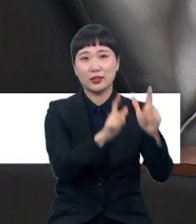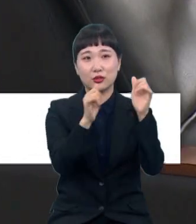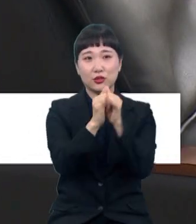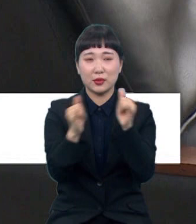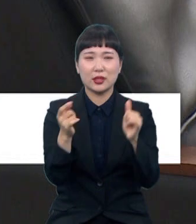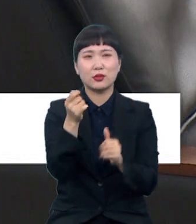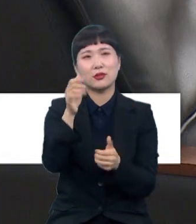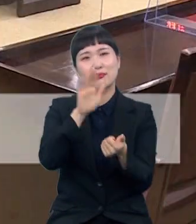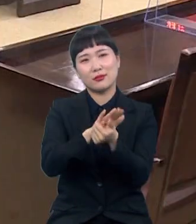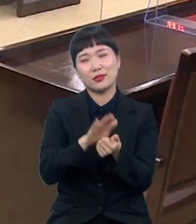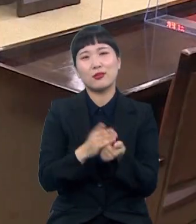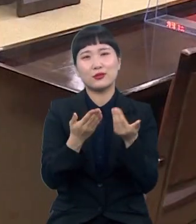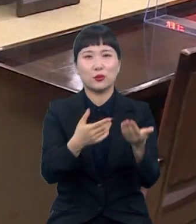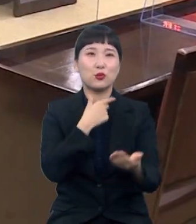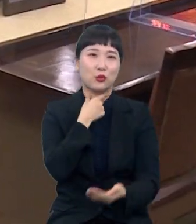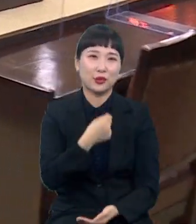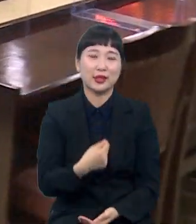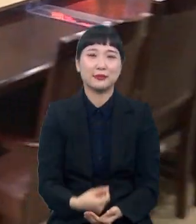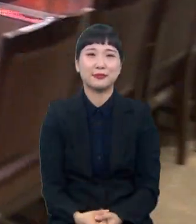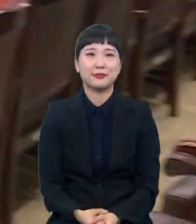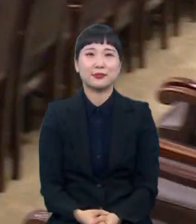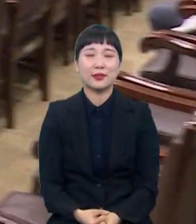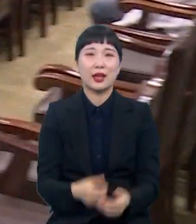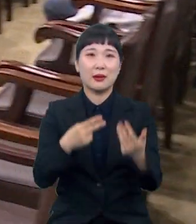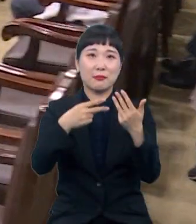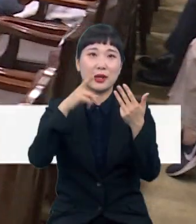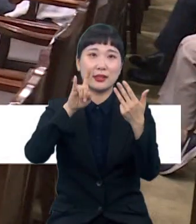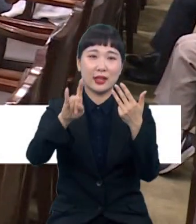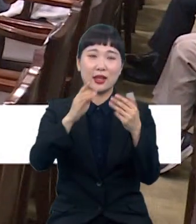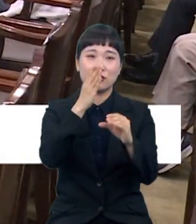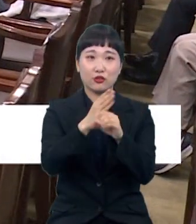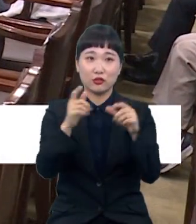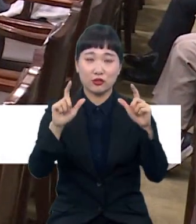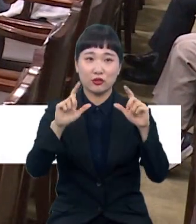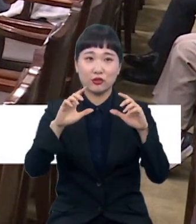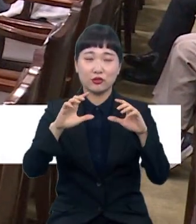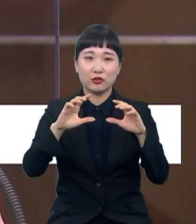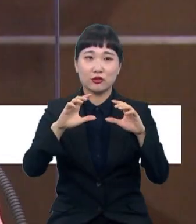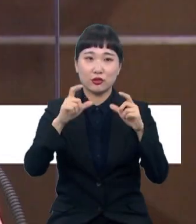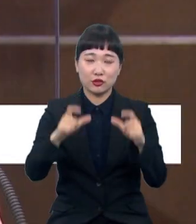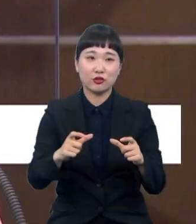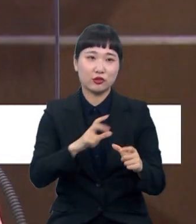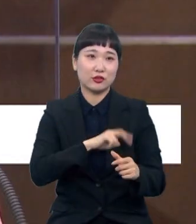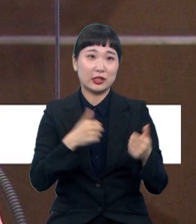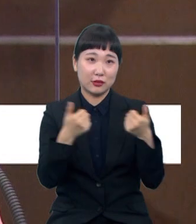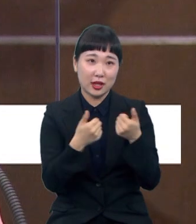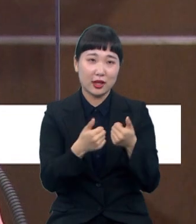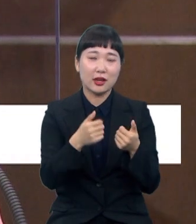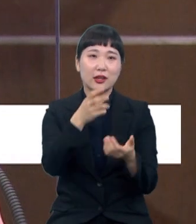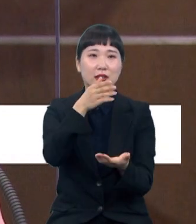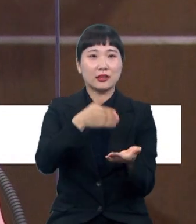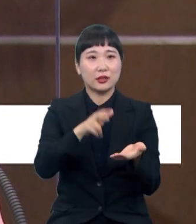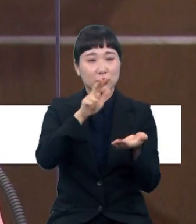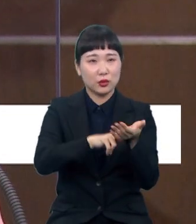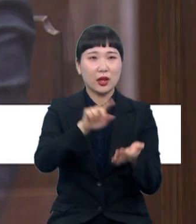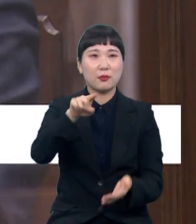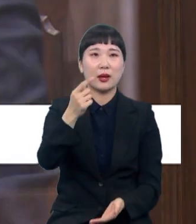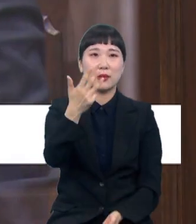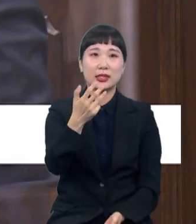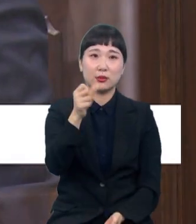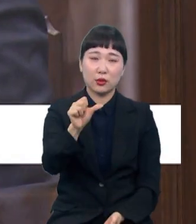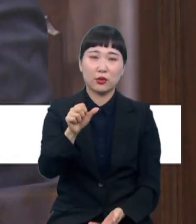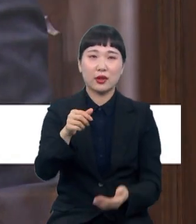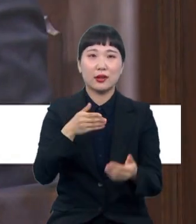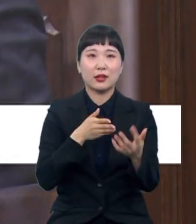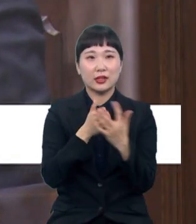하는 마음이었습니다. 8대 중구의회는 그동안 조례 185건, 결의안 10건 등